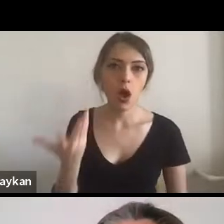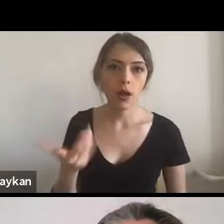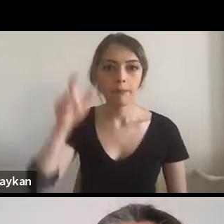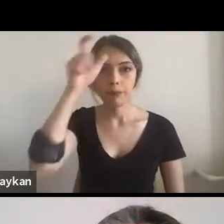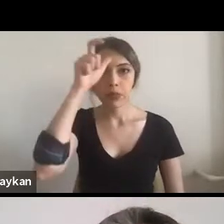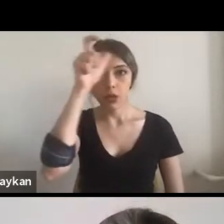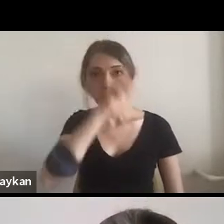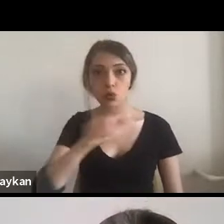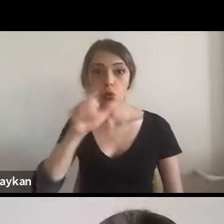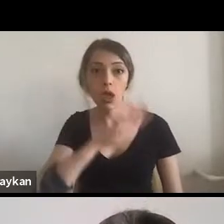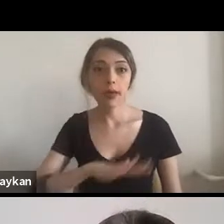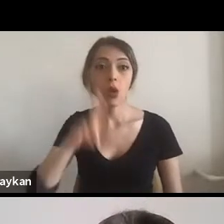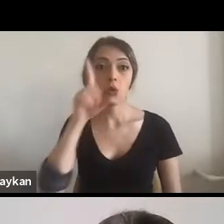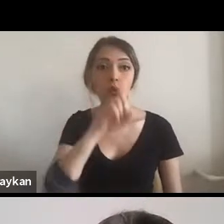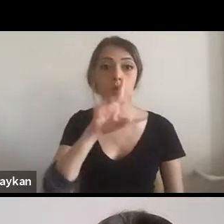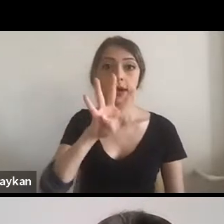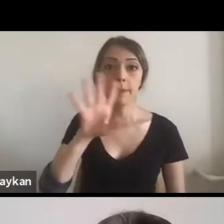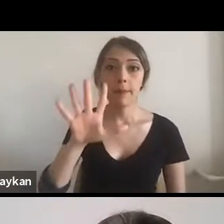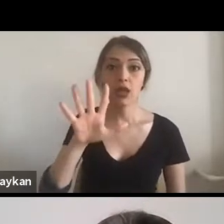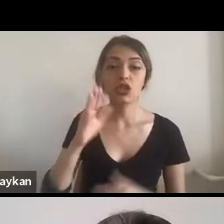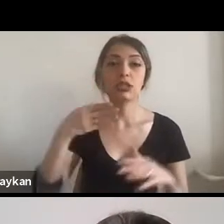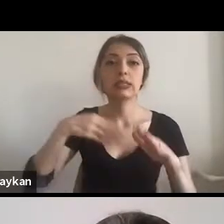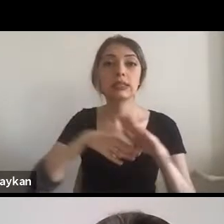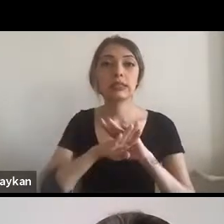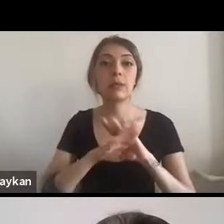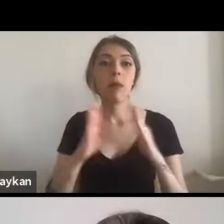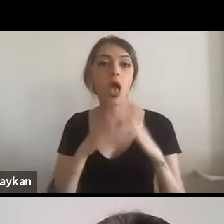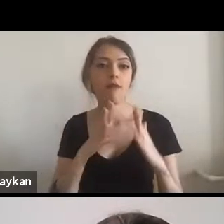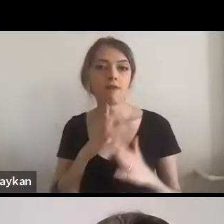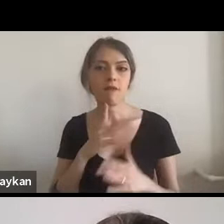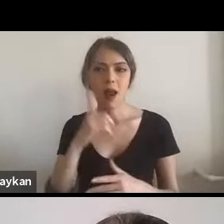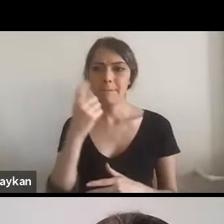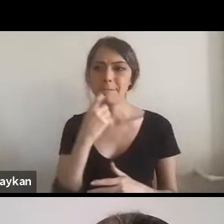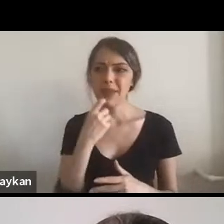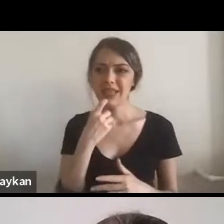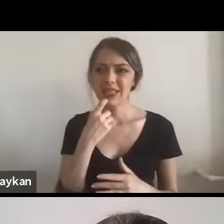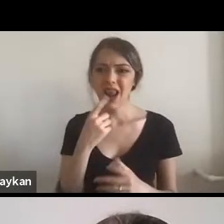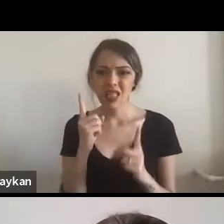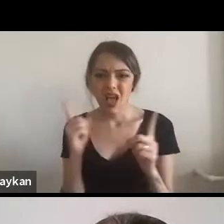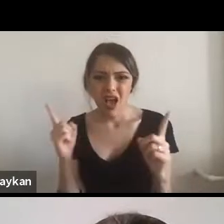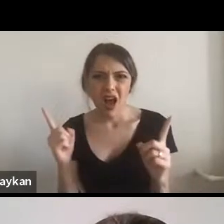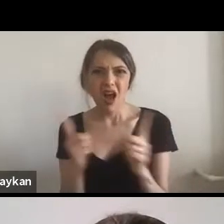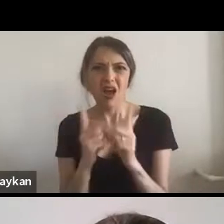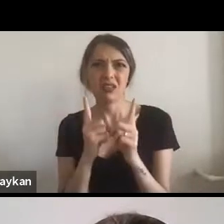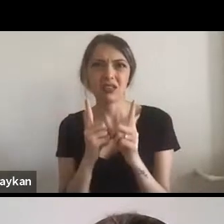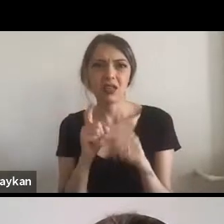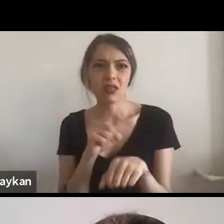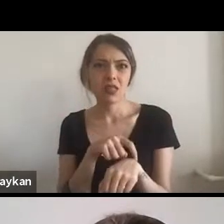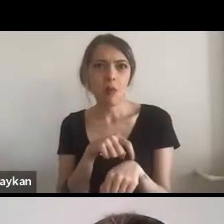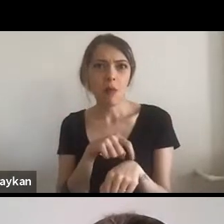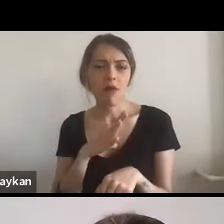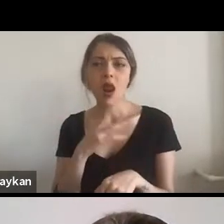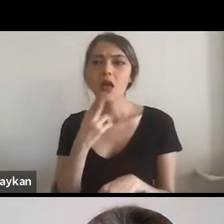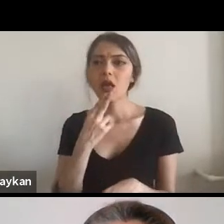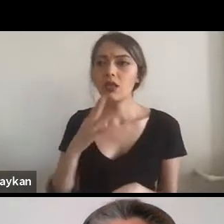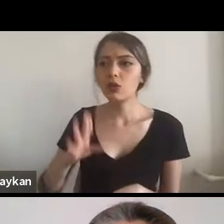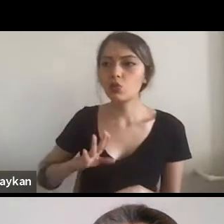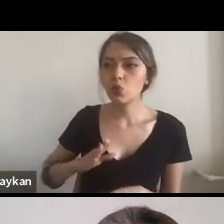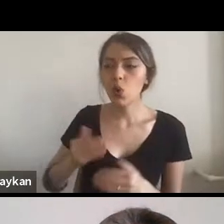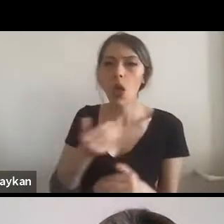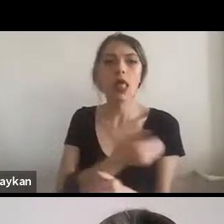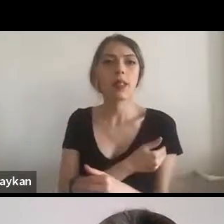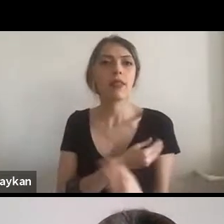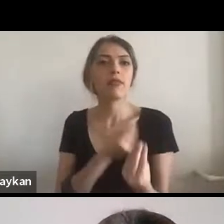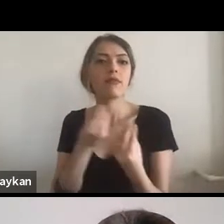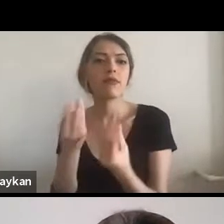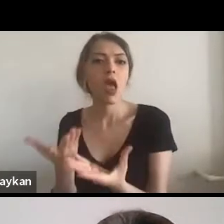genelinde 145 sığınak olduğunu düşünürsek ve bir seneden az bir zaman içerisinde bu kadar kadın ve çocuğa hizmet verilmiş olması